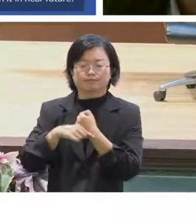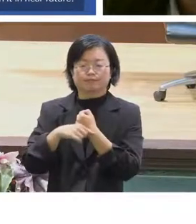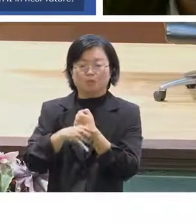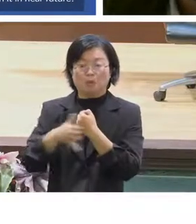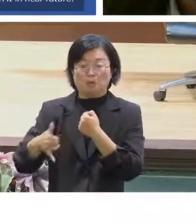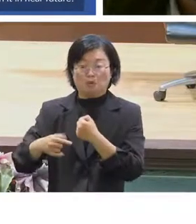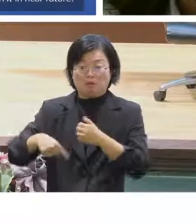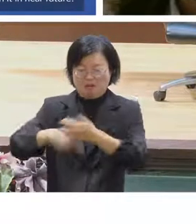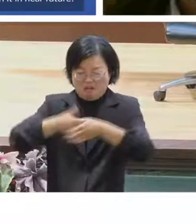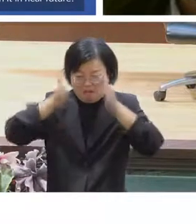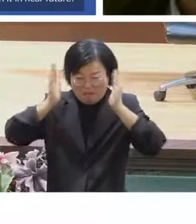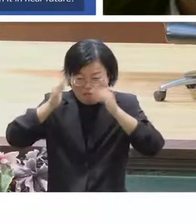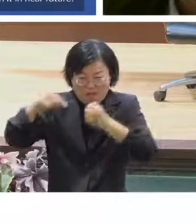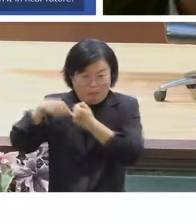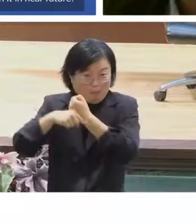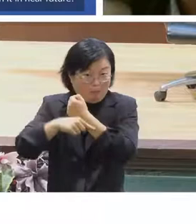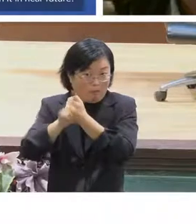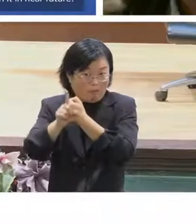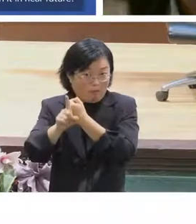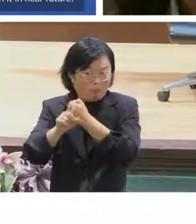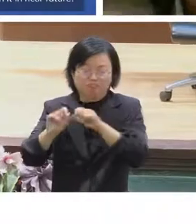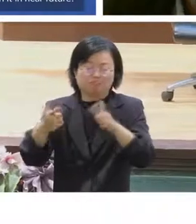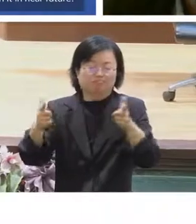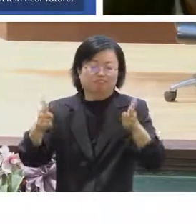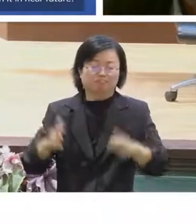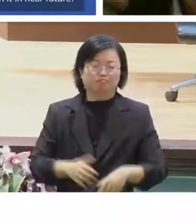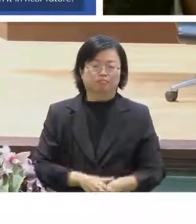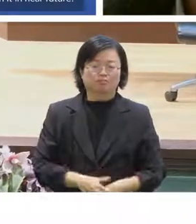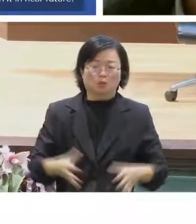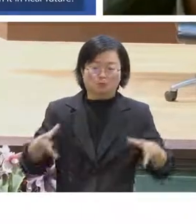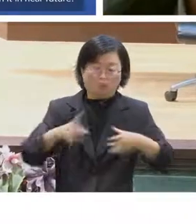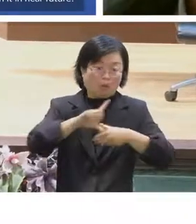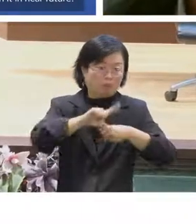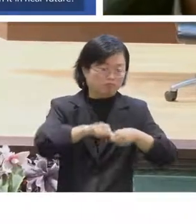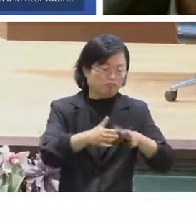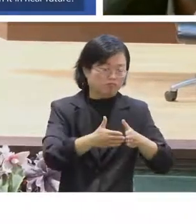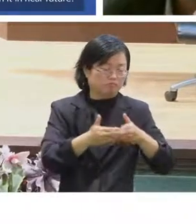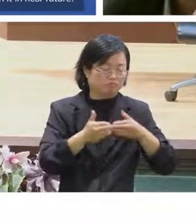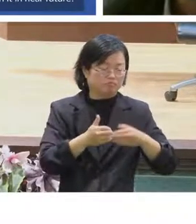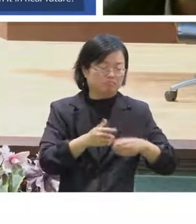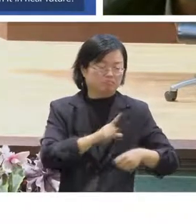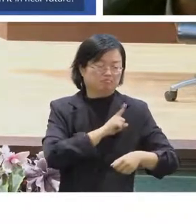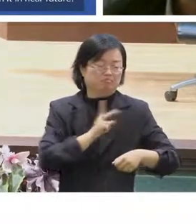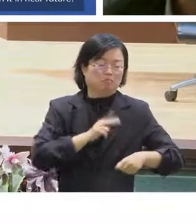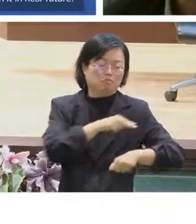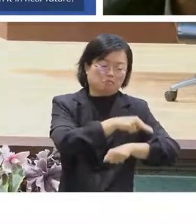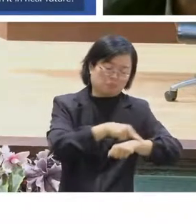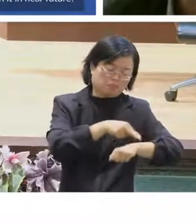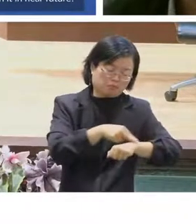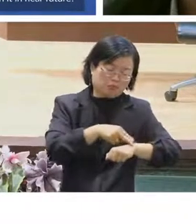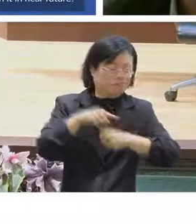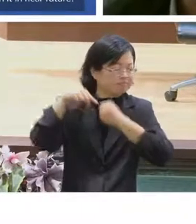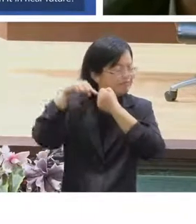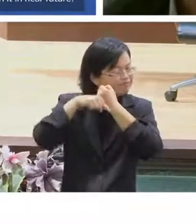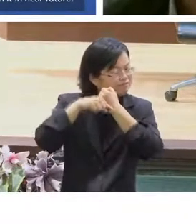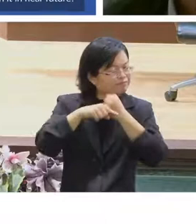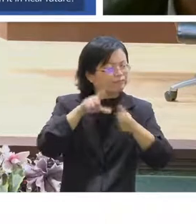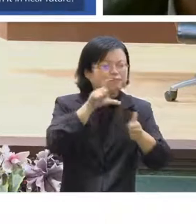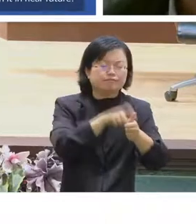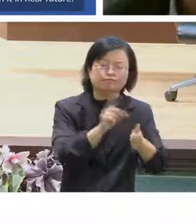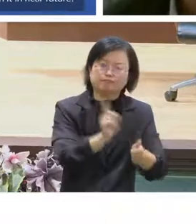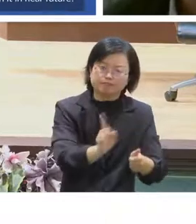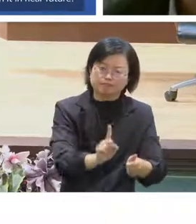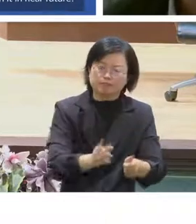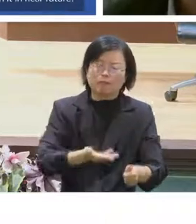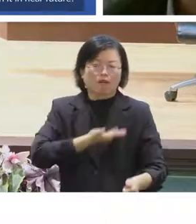做研究，而同时是要策划一些研究的题目让公众参与，